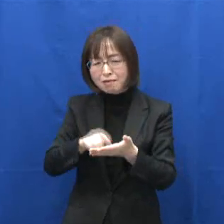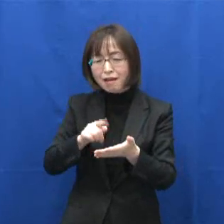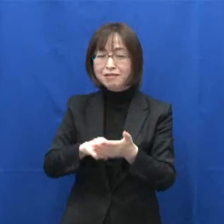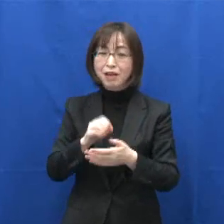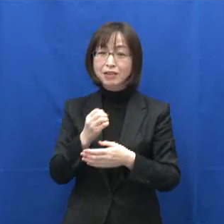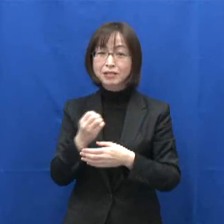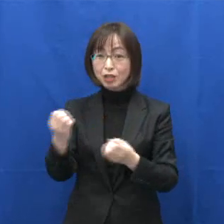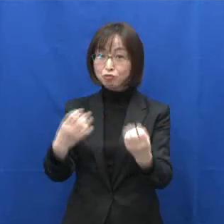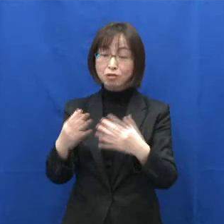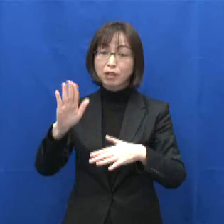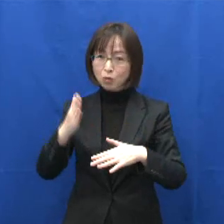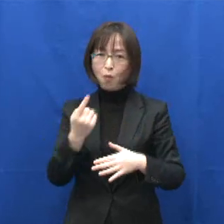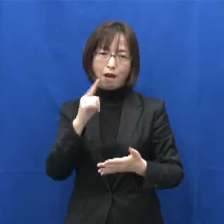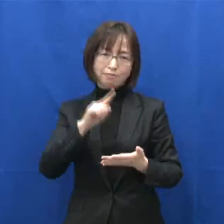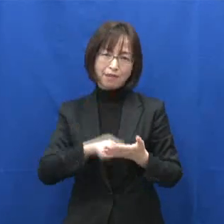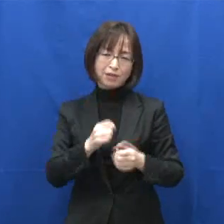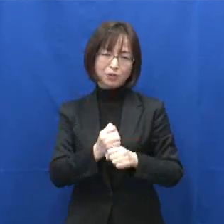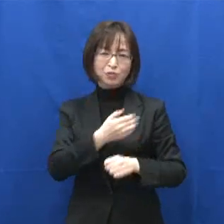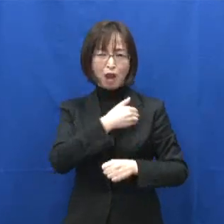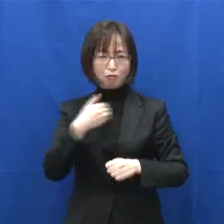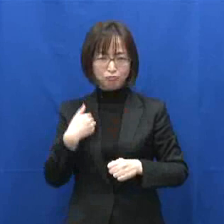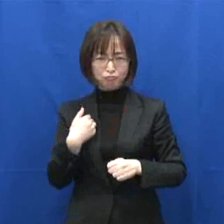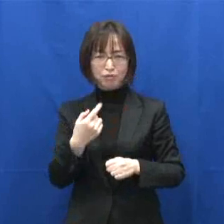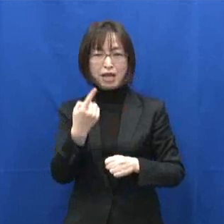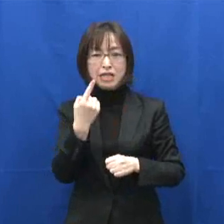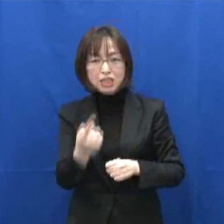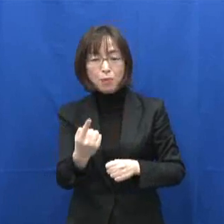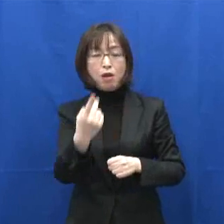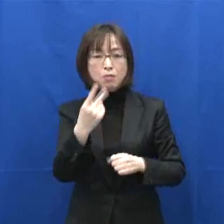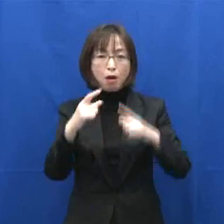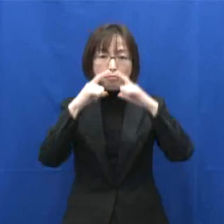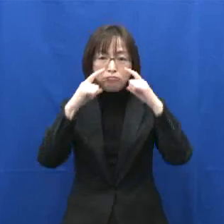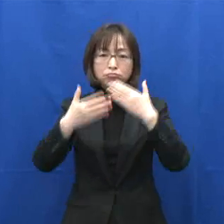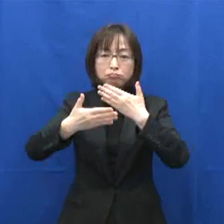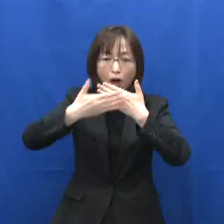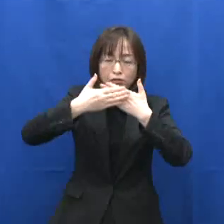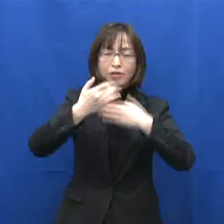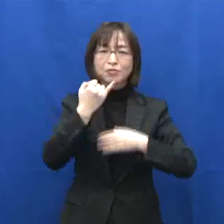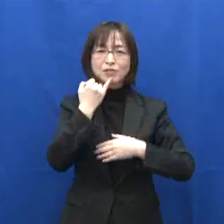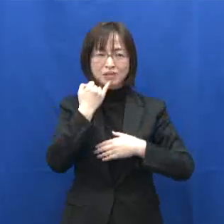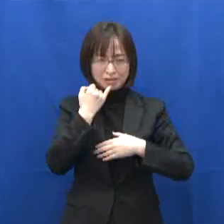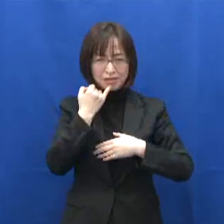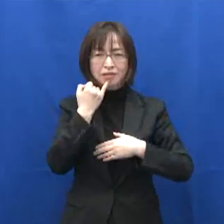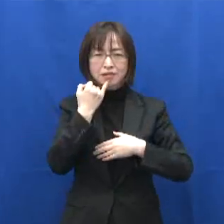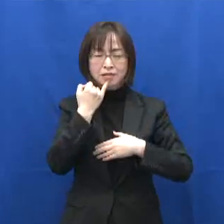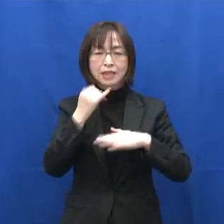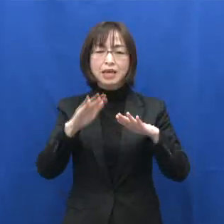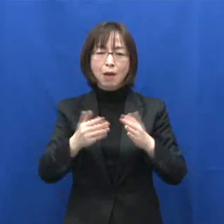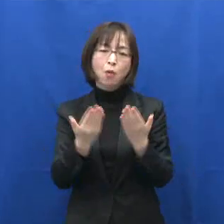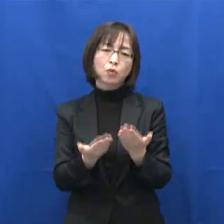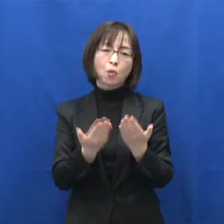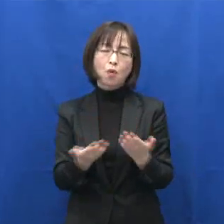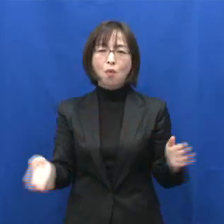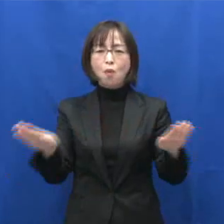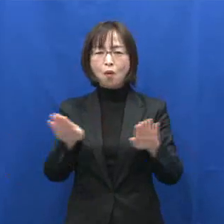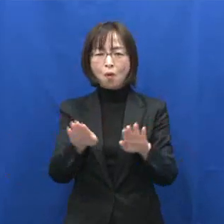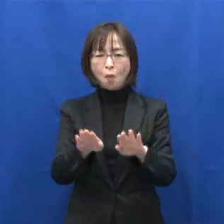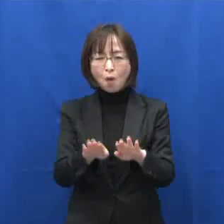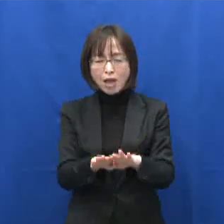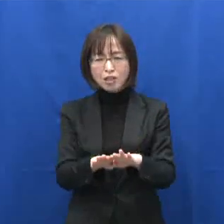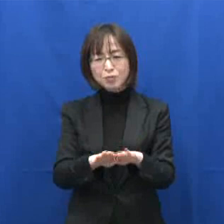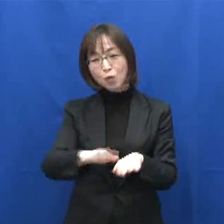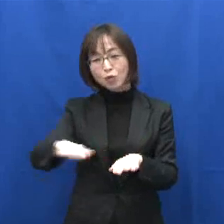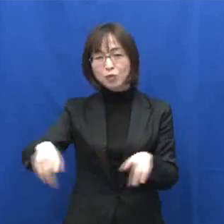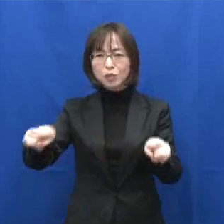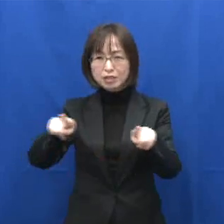にできれば、 はい、 ね、まあ、1枚でも2枚でも重ねてもいいですよね、はい、 本当に休校中のお子さんと一緒にも簡